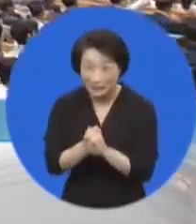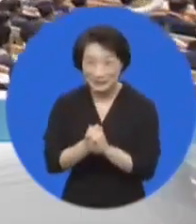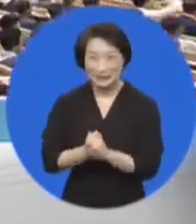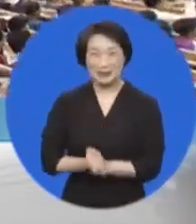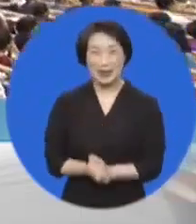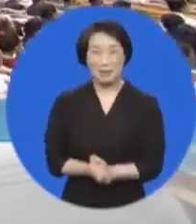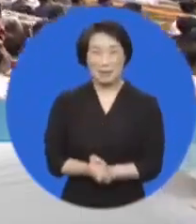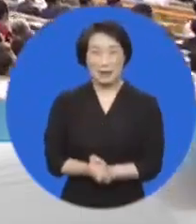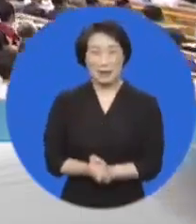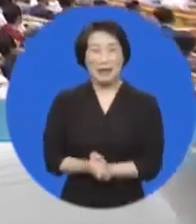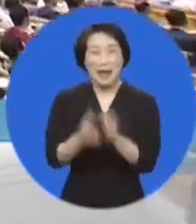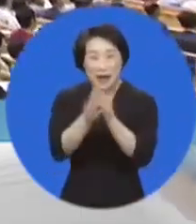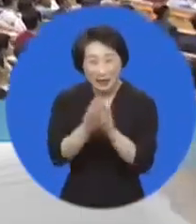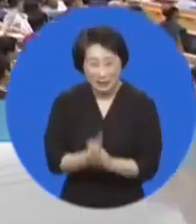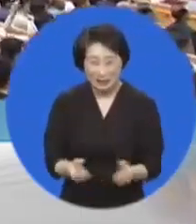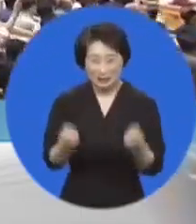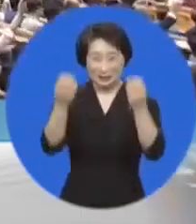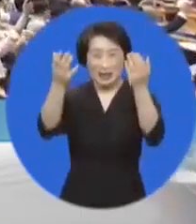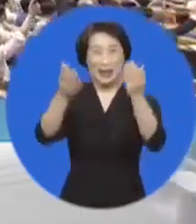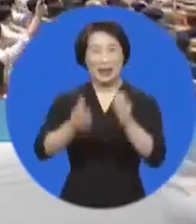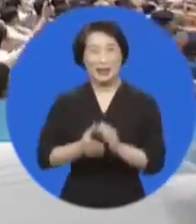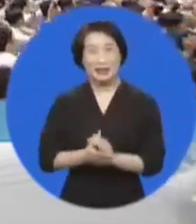아멘. 할렐루야.